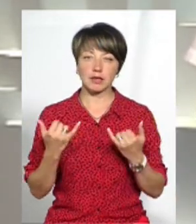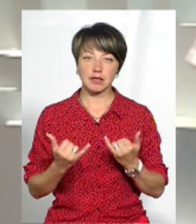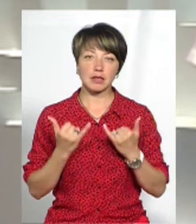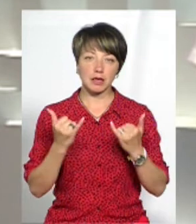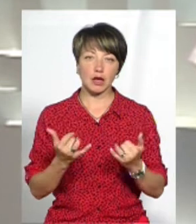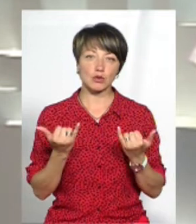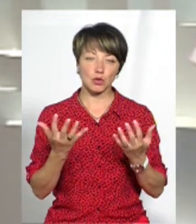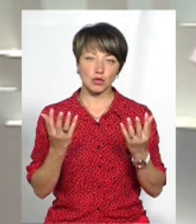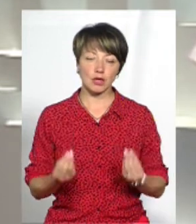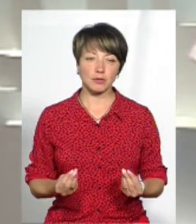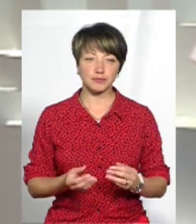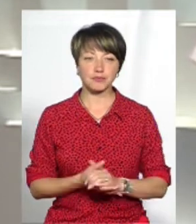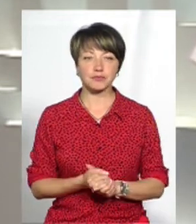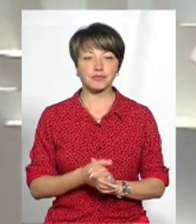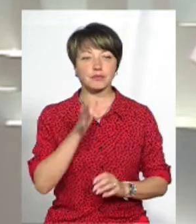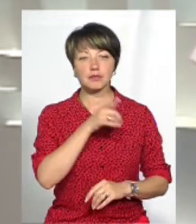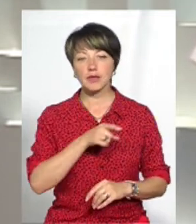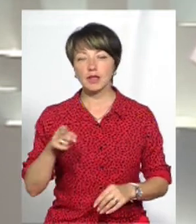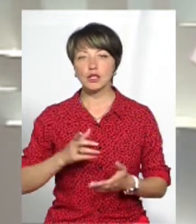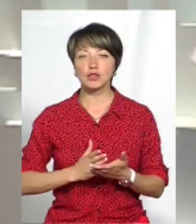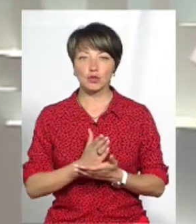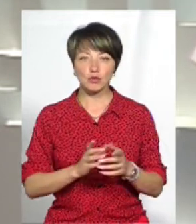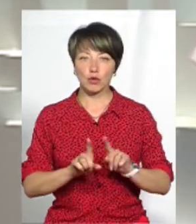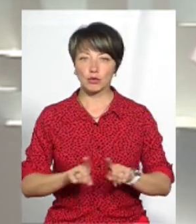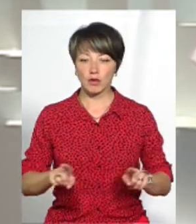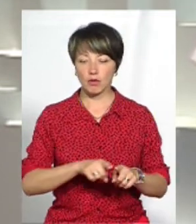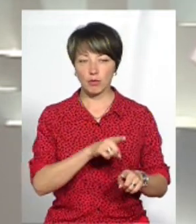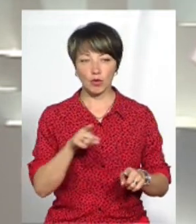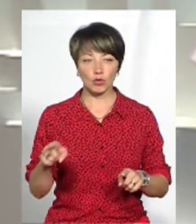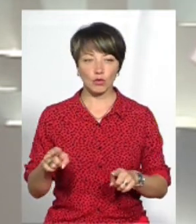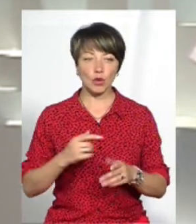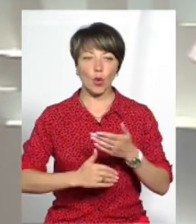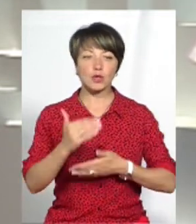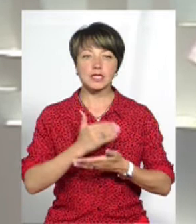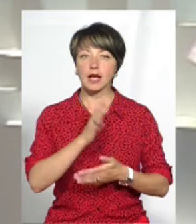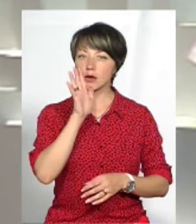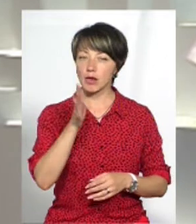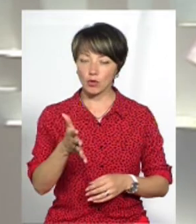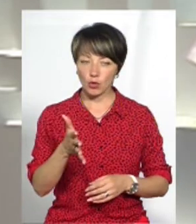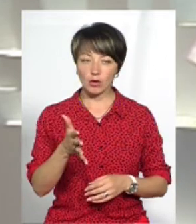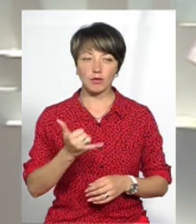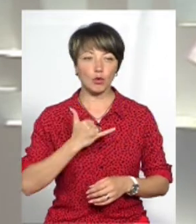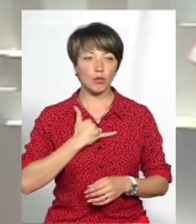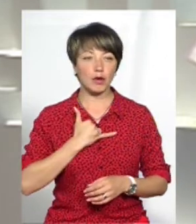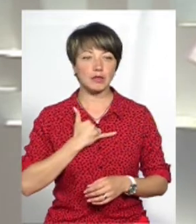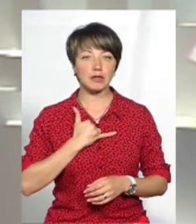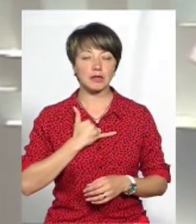для сьогоднішнього дня. За час служби, особливо впродовж останніх 5 років, в